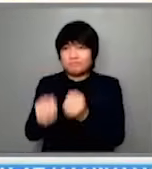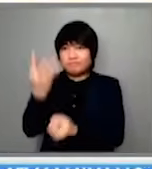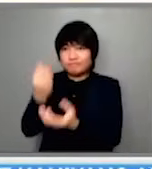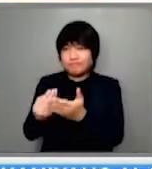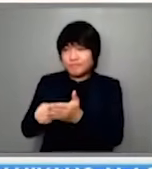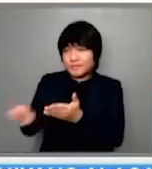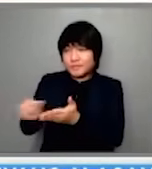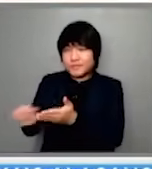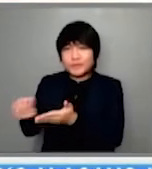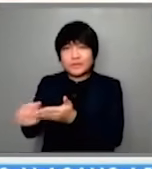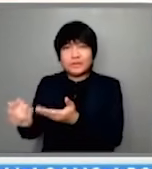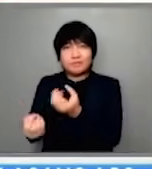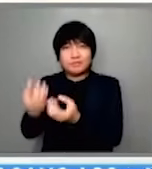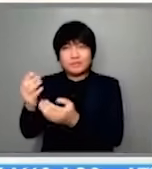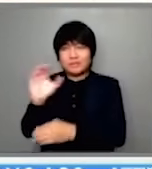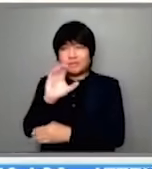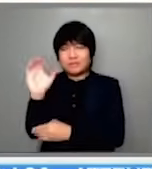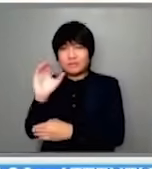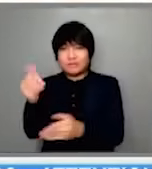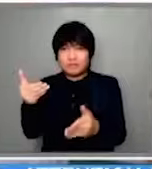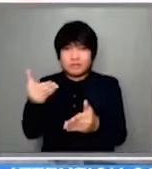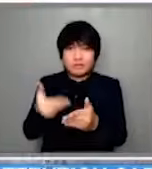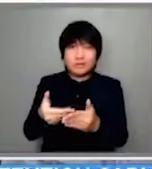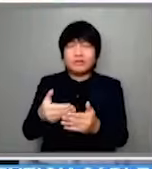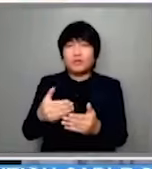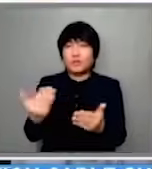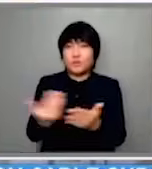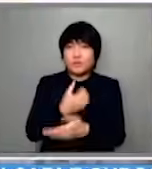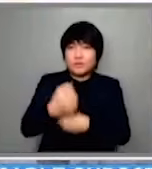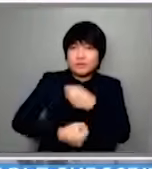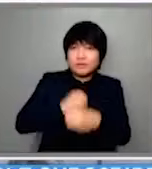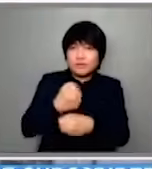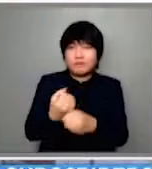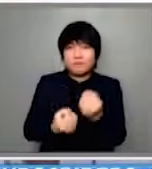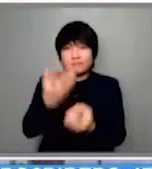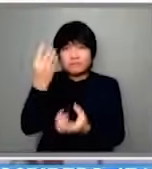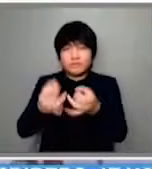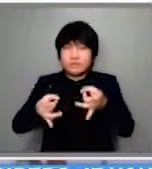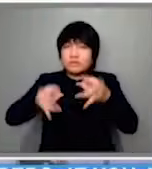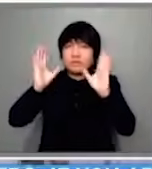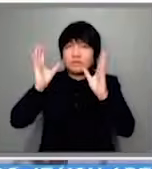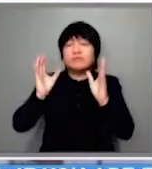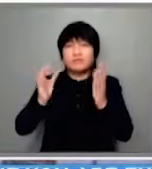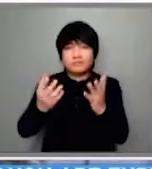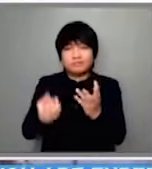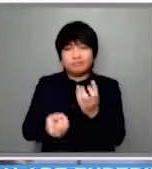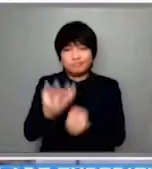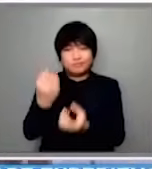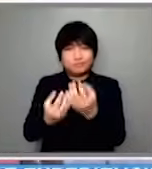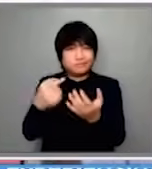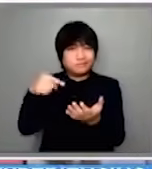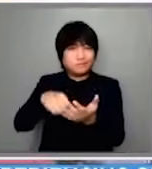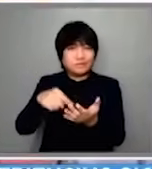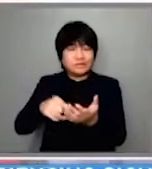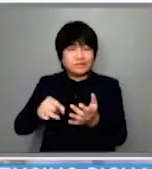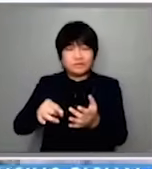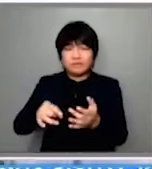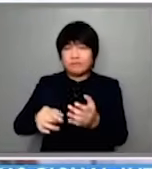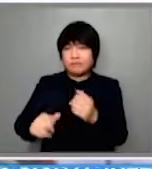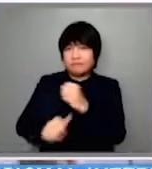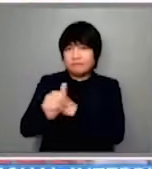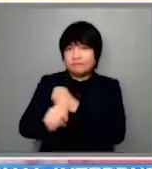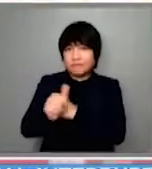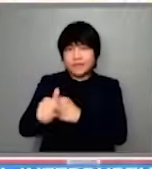bilang salubong sa bagong taon at maging sa Kapaskuhan. Kanya-kanyang gamit ng ang dala ng mga bata mula sa mga plastic na mga